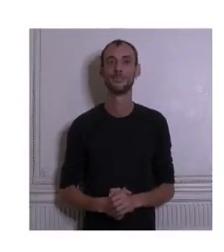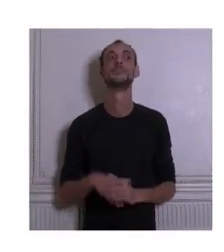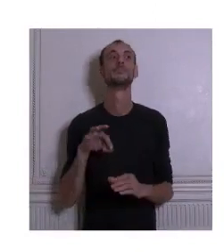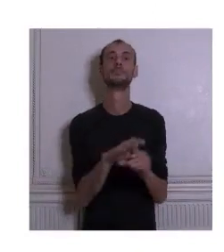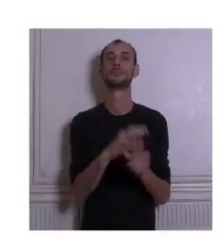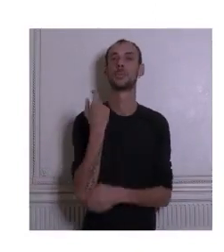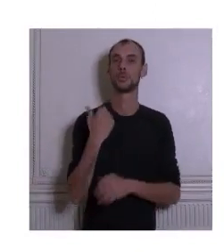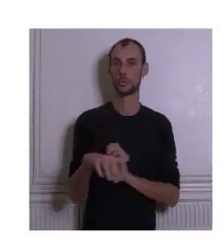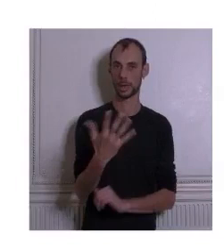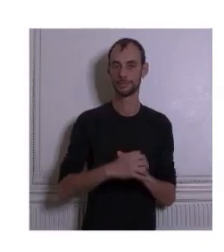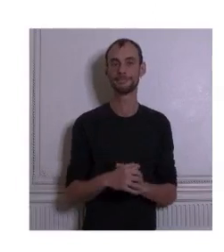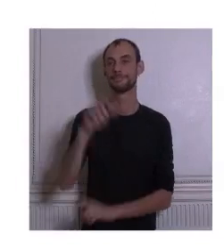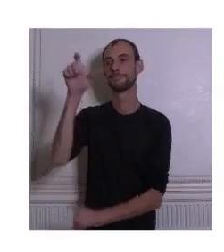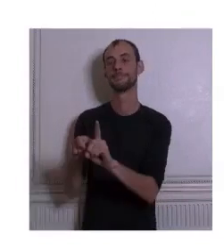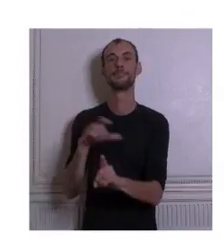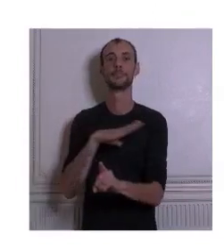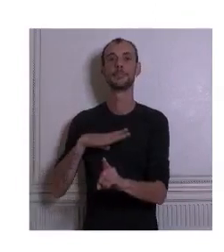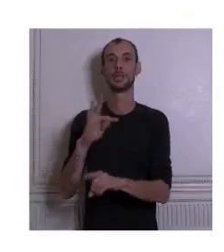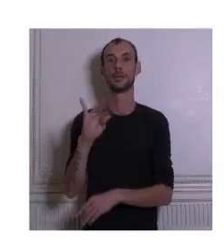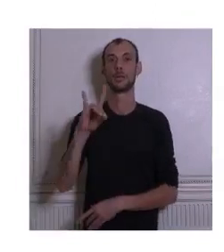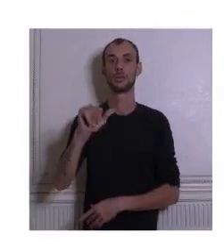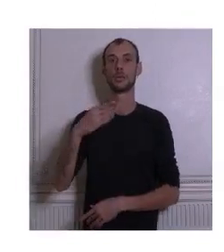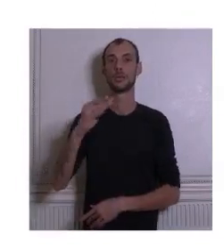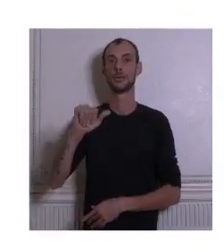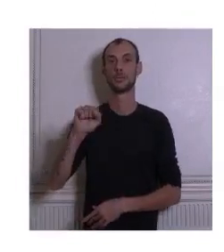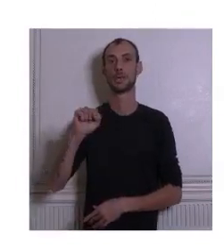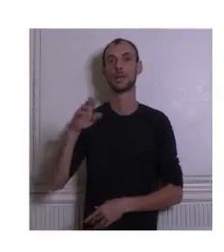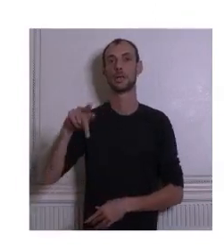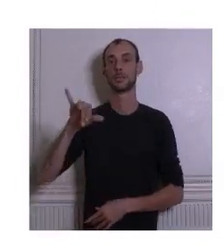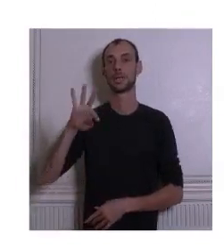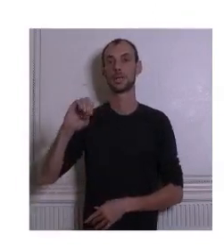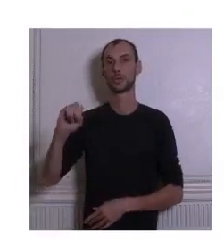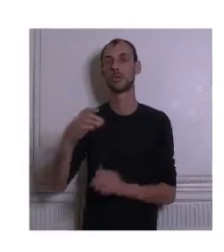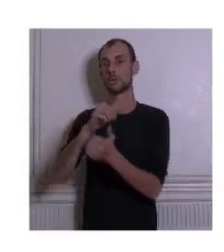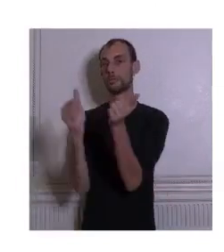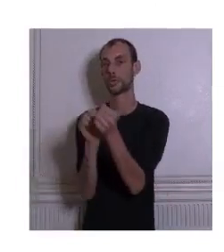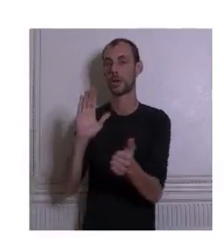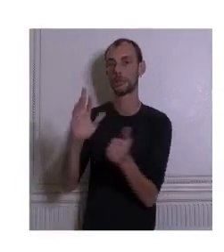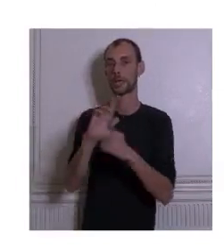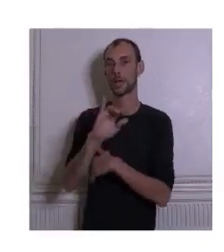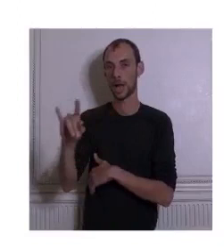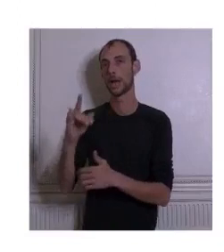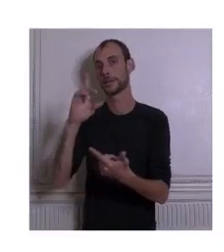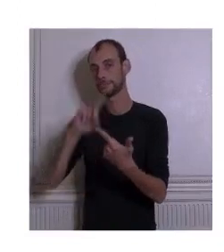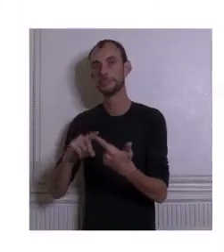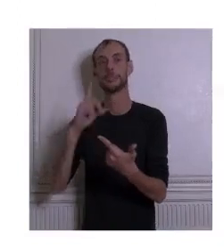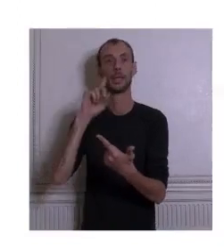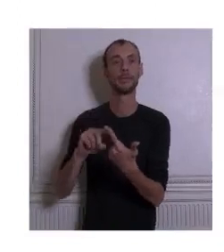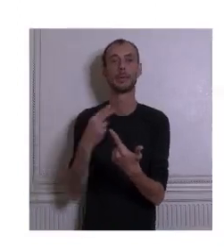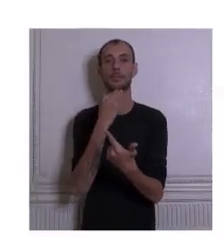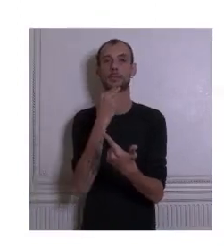recréditée pour le montant de ces travaux qui s'élève à un peu plus de 13 000 euros. Des